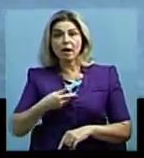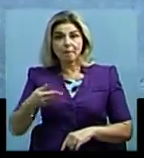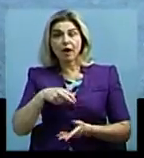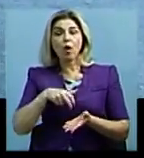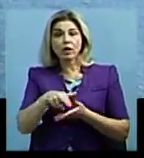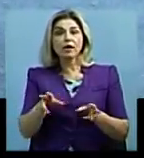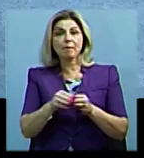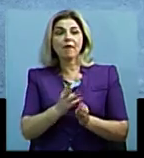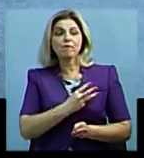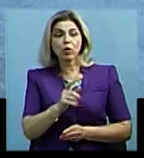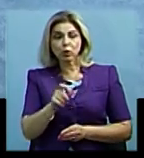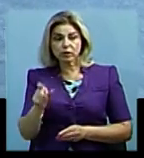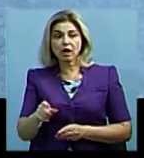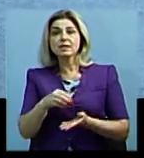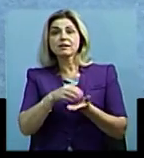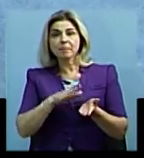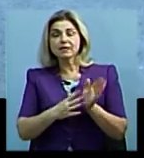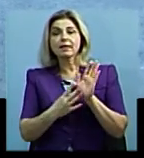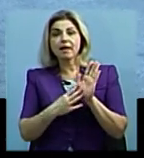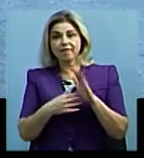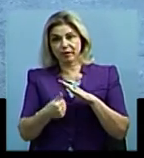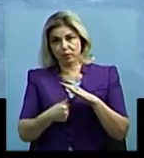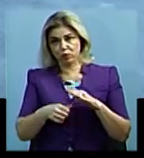з волонтерами, нарахували 9 безпритульних собак.